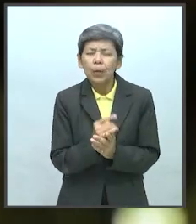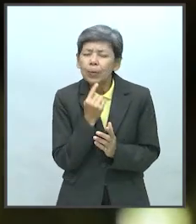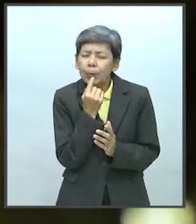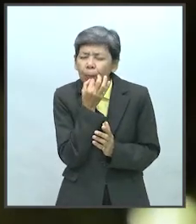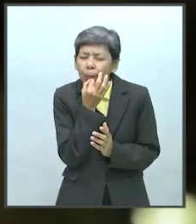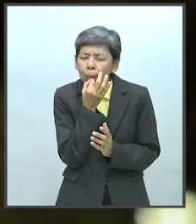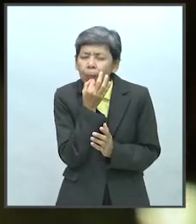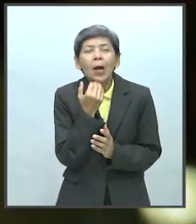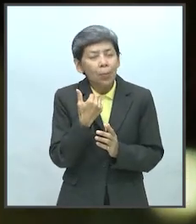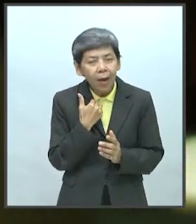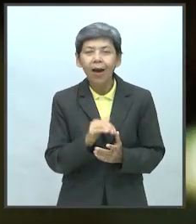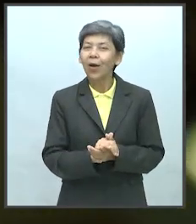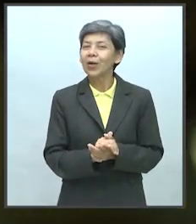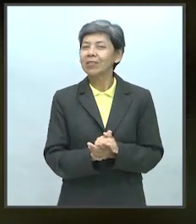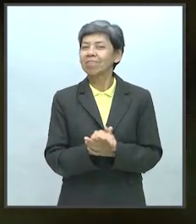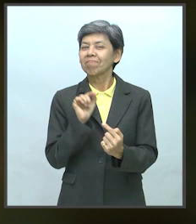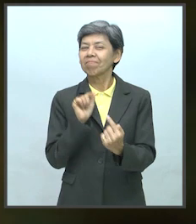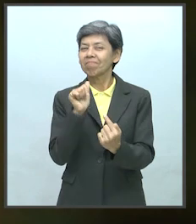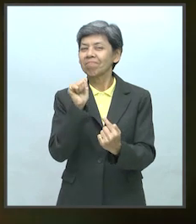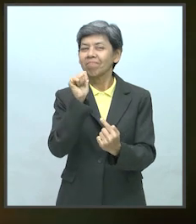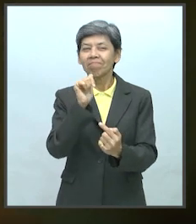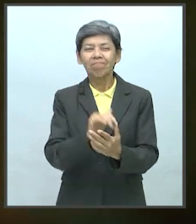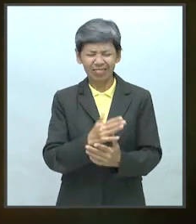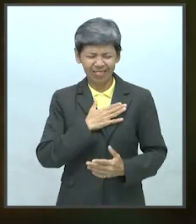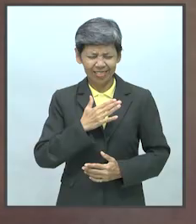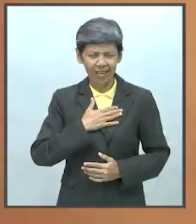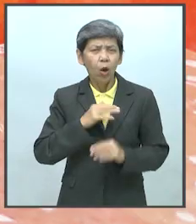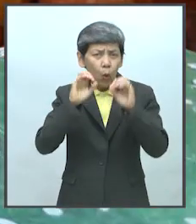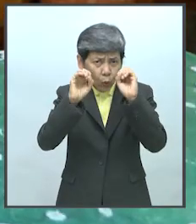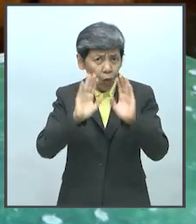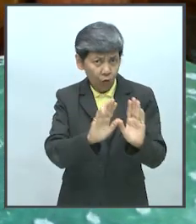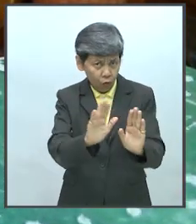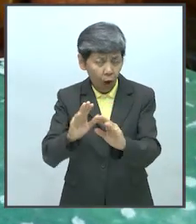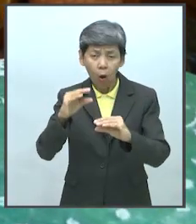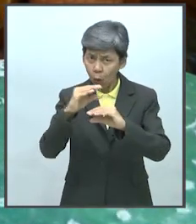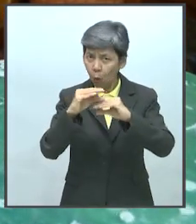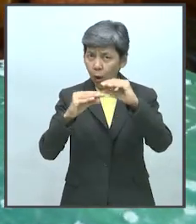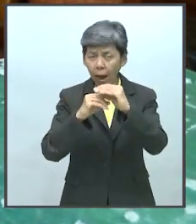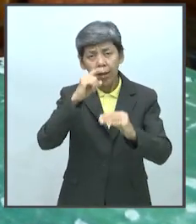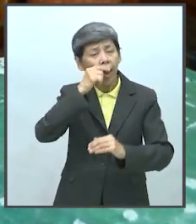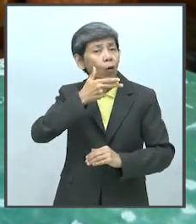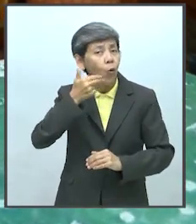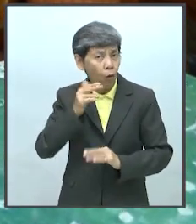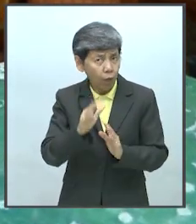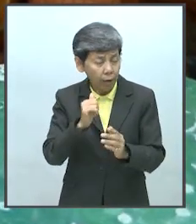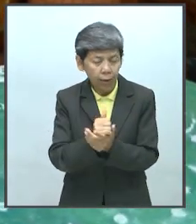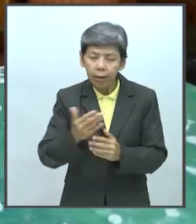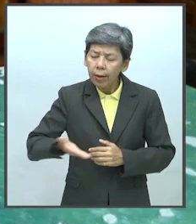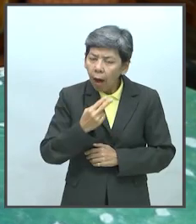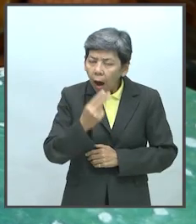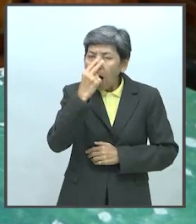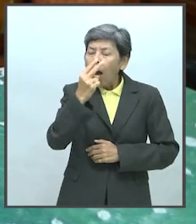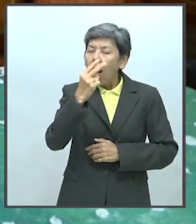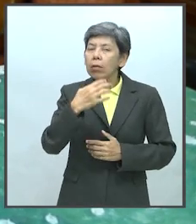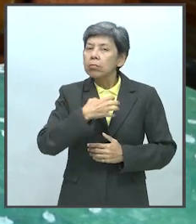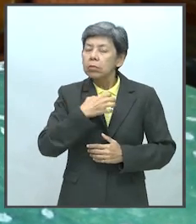งคือแบบลงตัวมากๆเลยนะคะอยากให้ครูแพงฝากถึงโครงการอนุรักษ์ขนมไทยหน่อยค่ะให้เด็กรุ่นใหม่ขึ้นมา